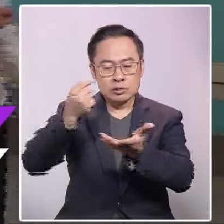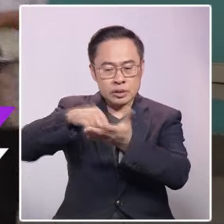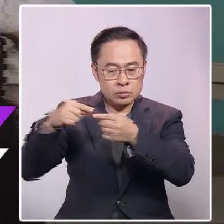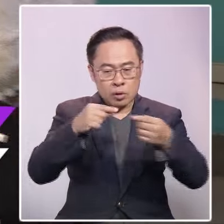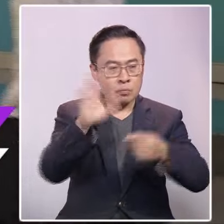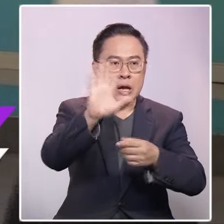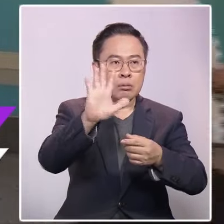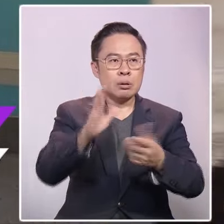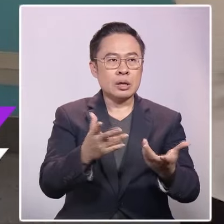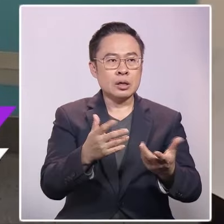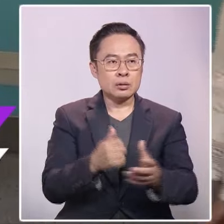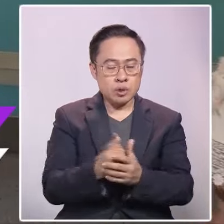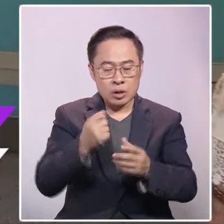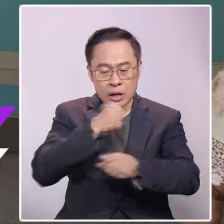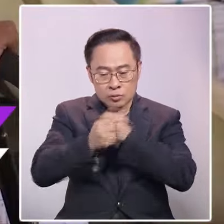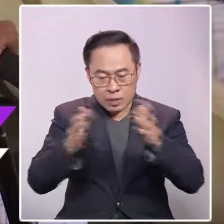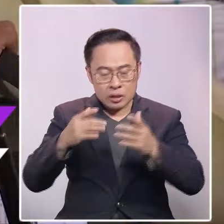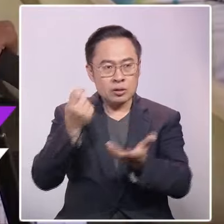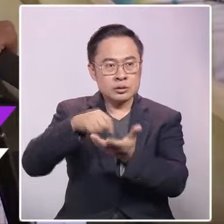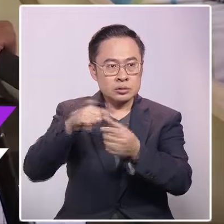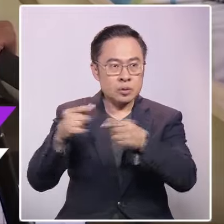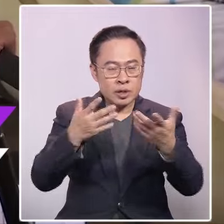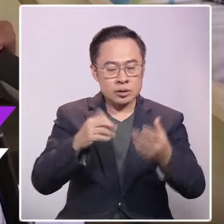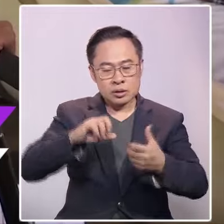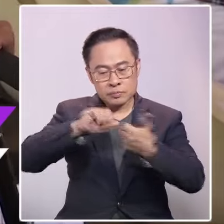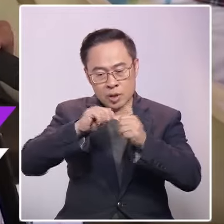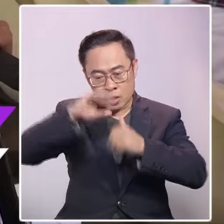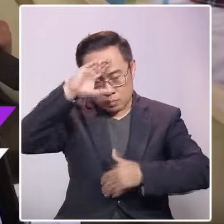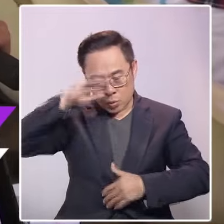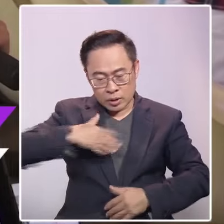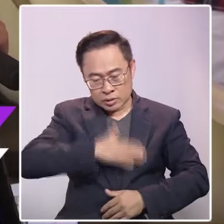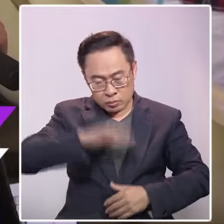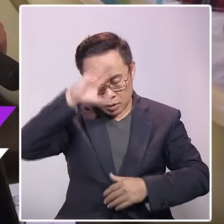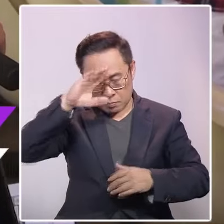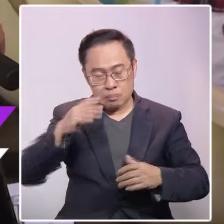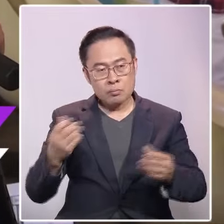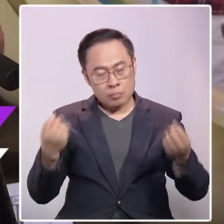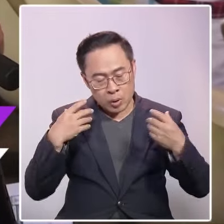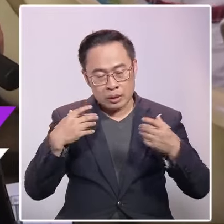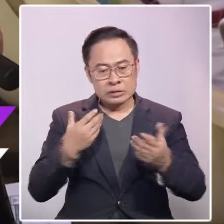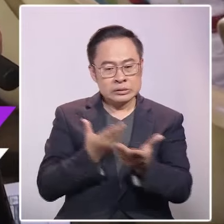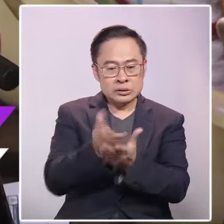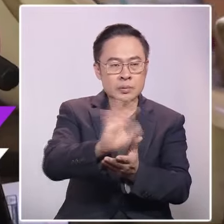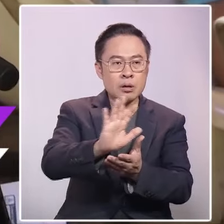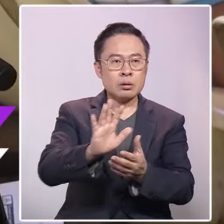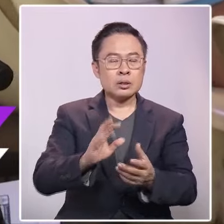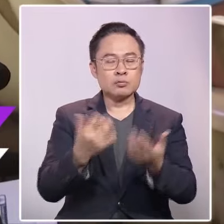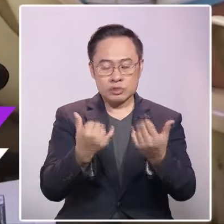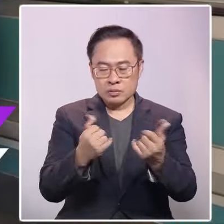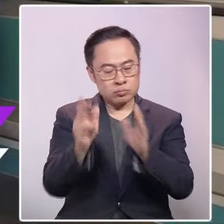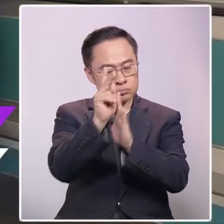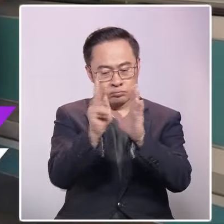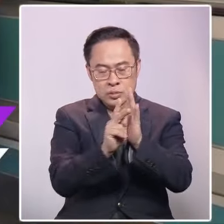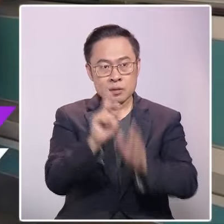เมื่อผู้ซื้อประกันเนี่ยอายุมากขึ้นหรือเริ่มมีปัญหาสุขภาพมากขึ้นซึ่งในกรมประธานสุขภาพฉบับใหม่นะครับกำหนดให้บริษัท